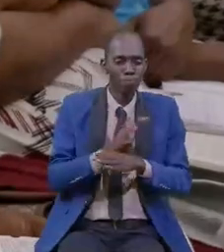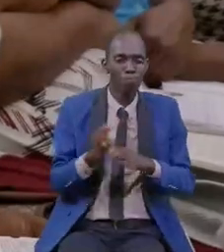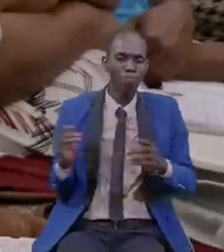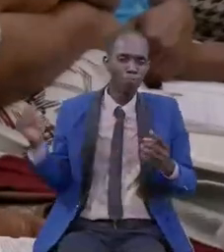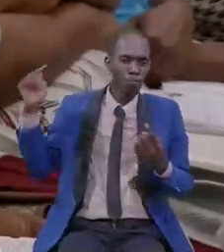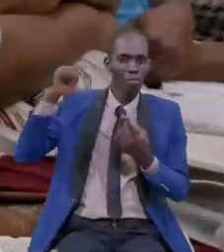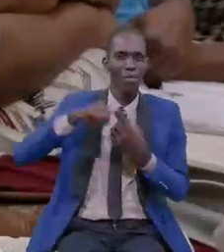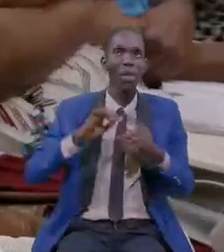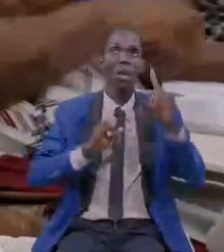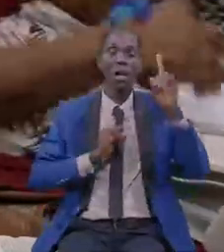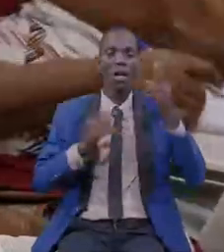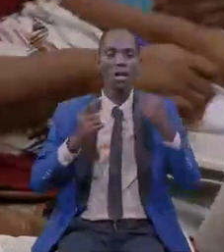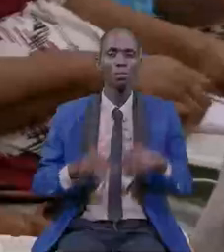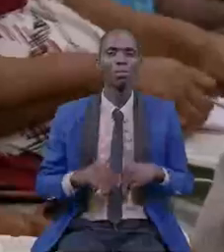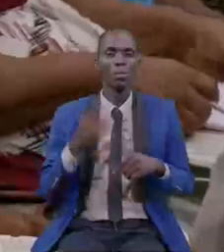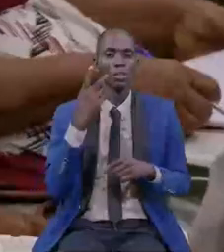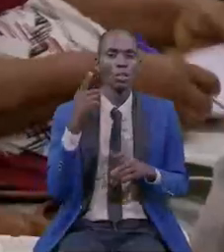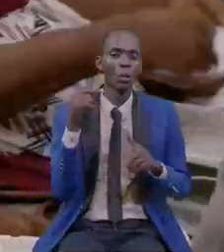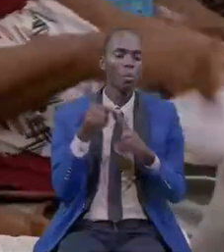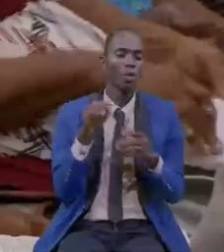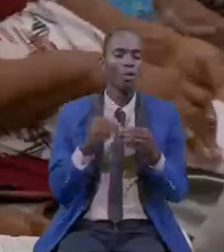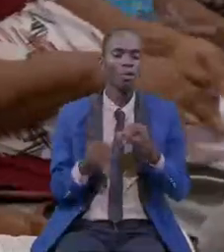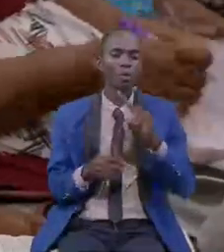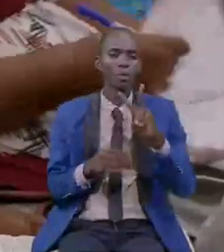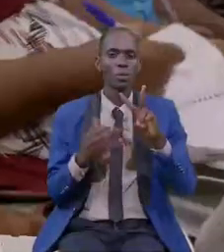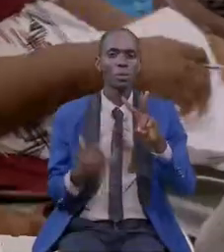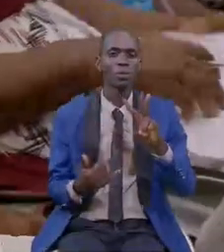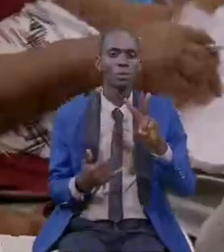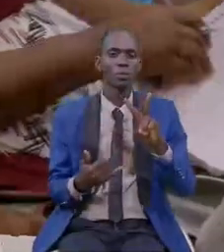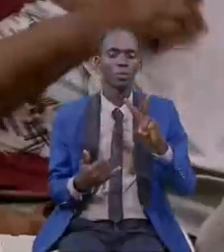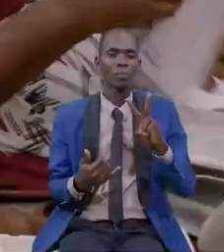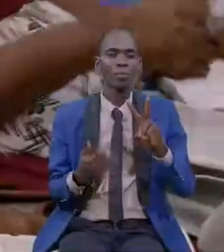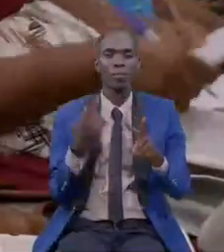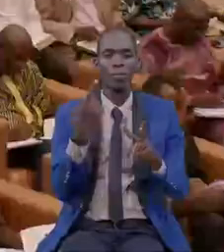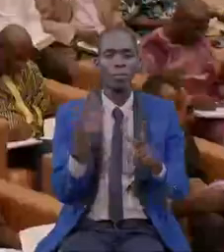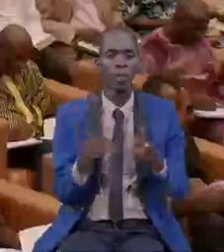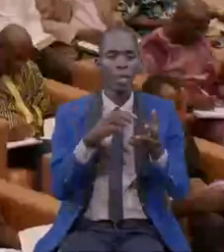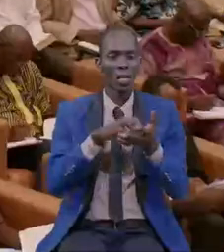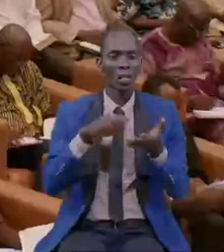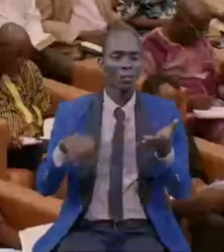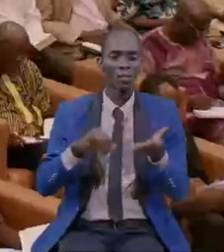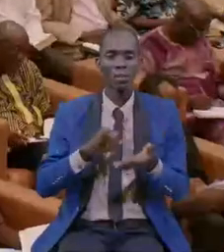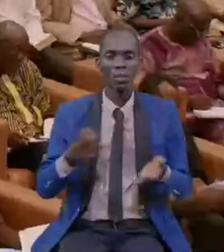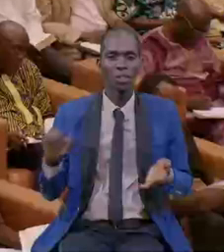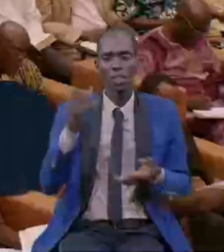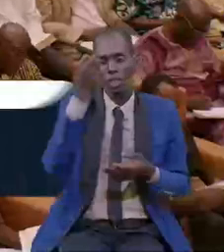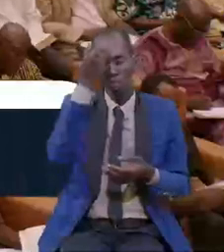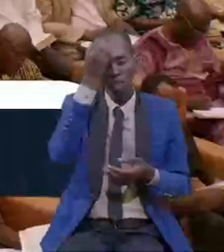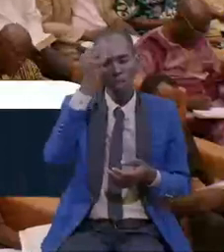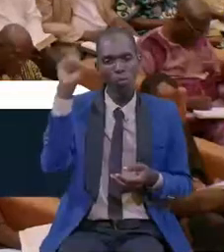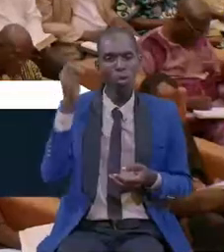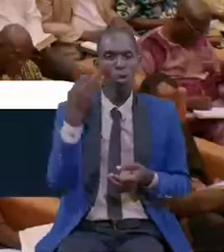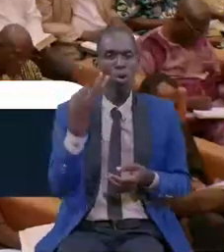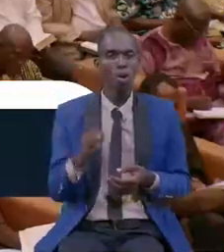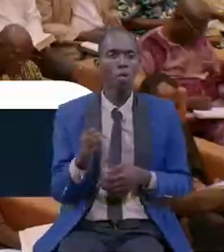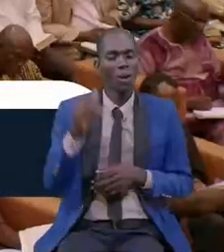point numéro 2 à présent le point numéro 2 c'est la désobéissance éliminatrice de